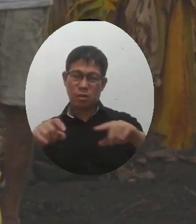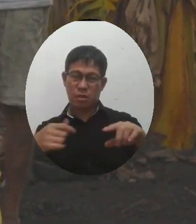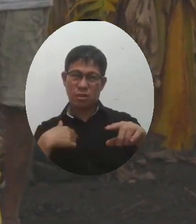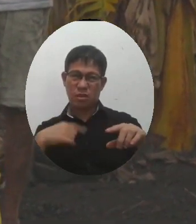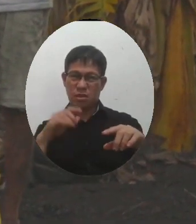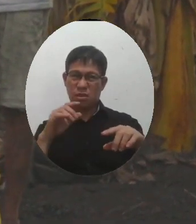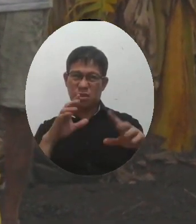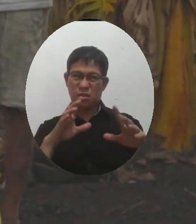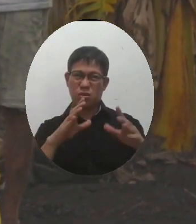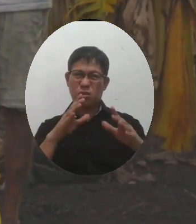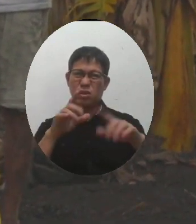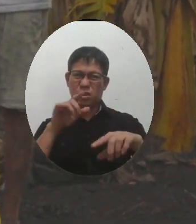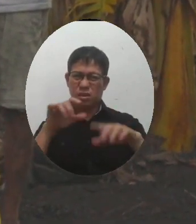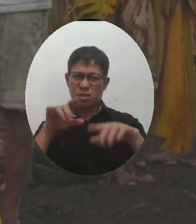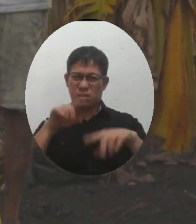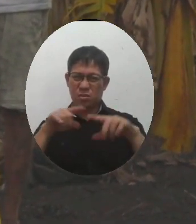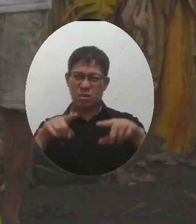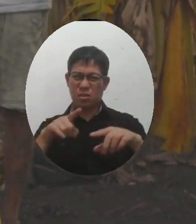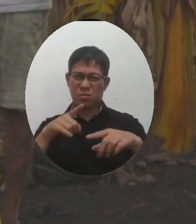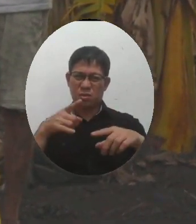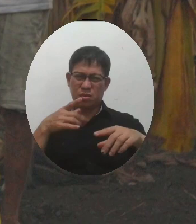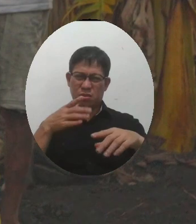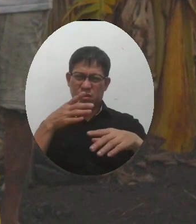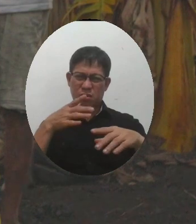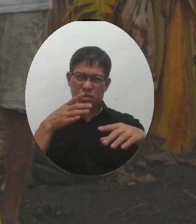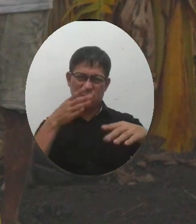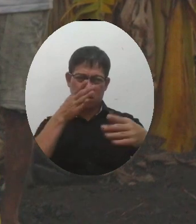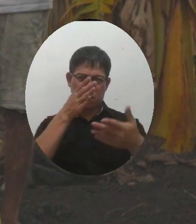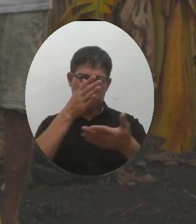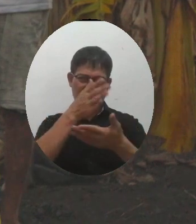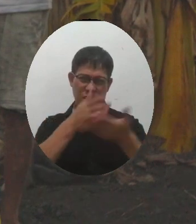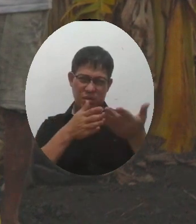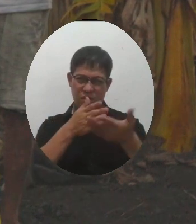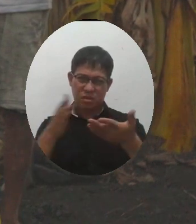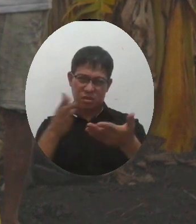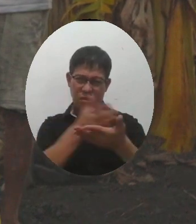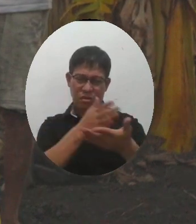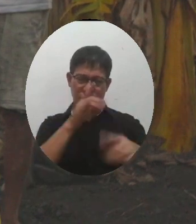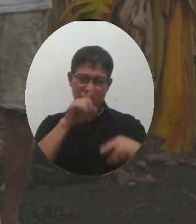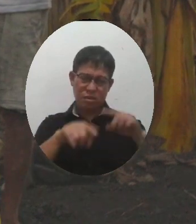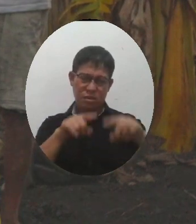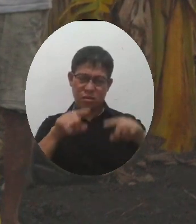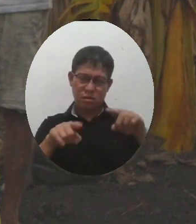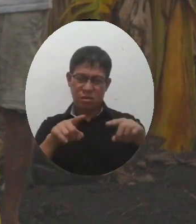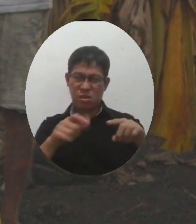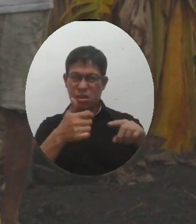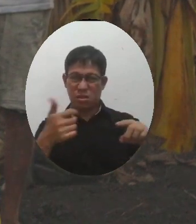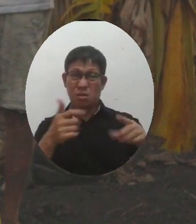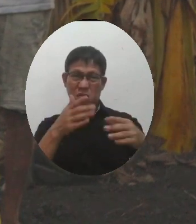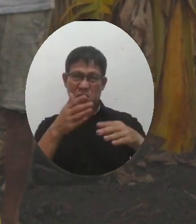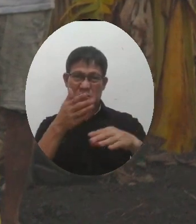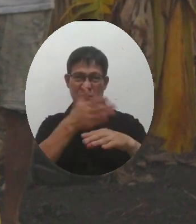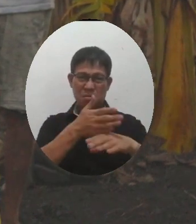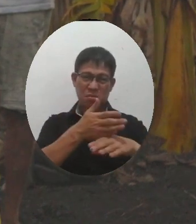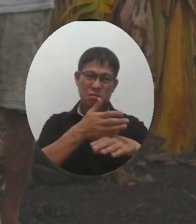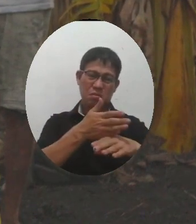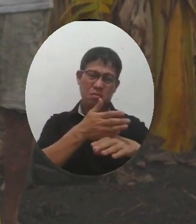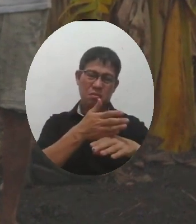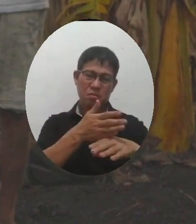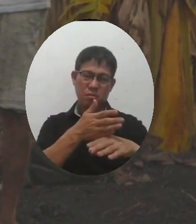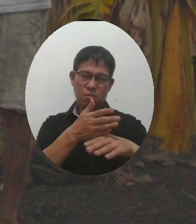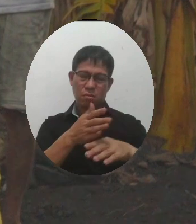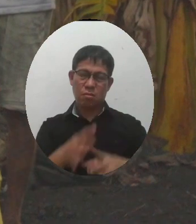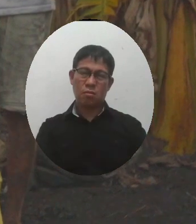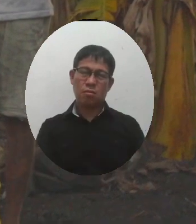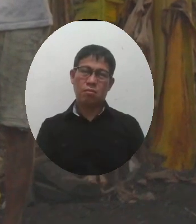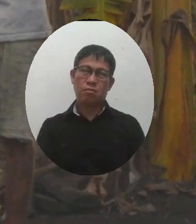Kung pa-porsyento eh 15%, 15% lang ang sa amin. Meron naman kasi nagbibigay na medyo mataas-taas, ginagawang